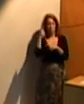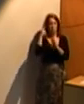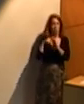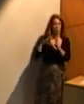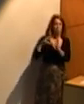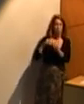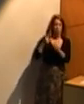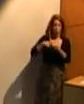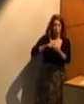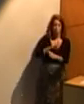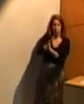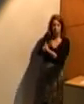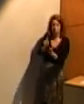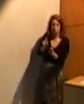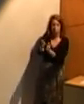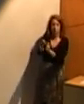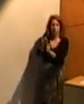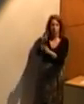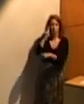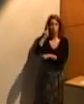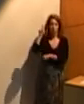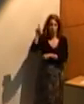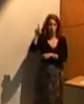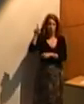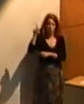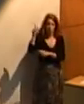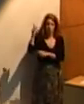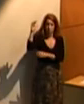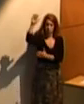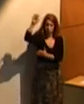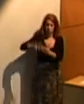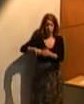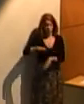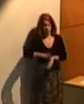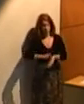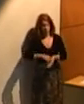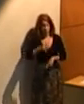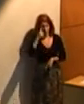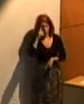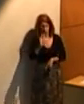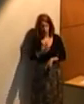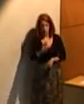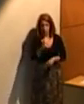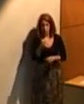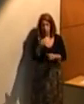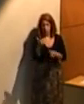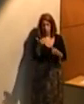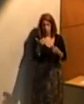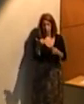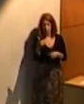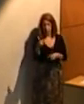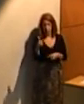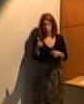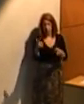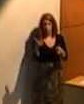les textes l'unesco vont nous demander de réfléchir à cette interface poreuse et